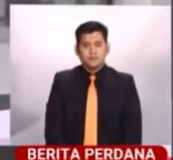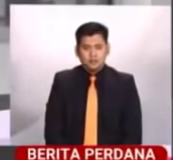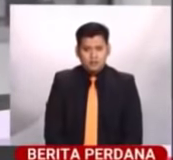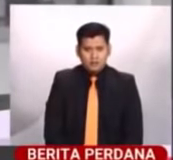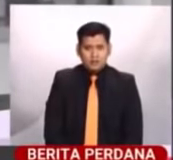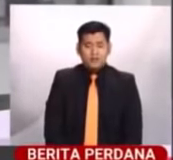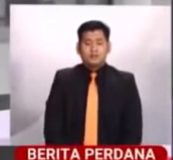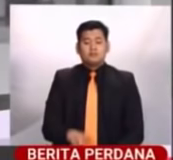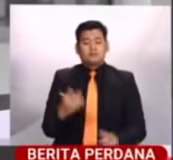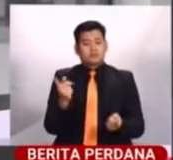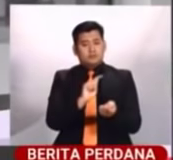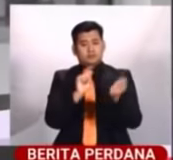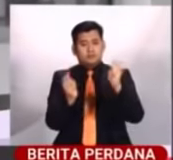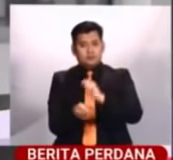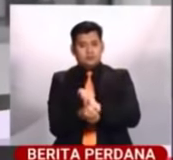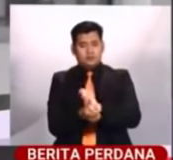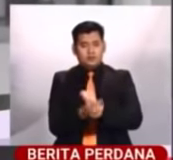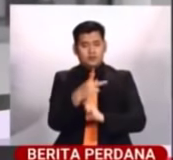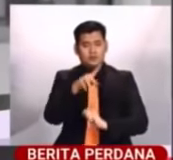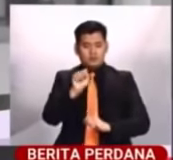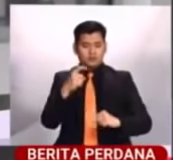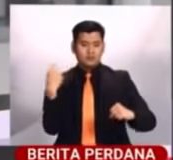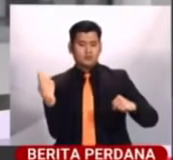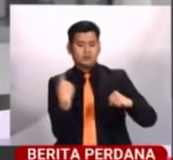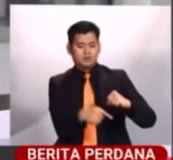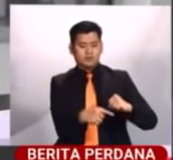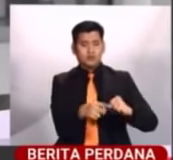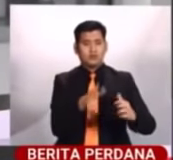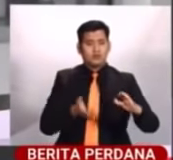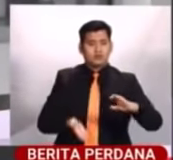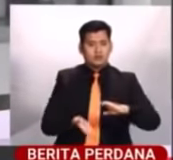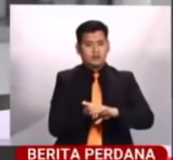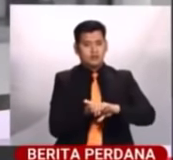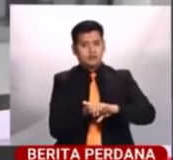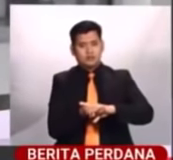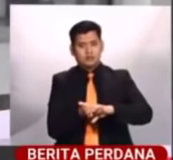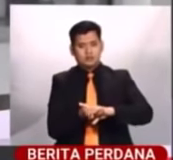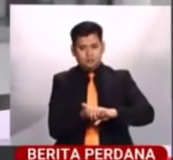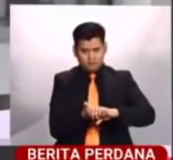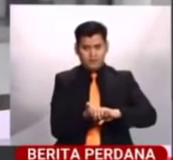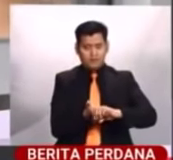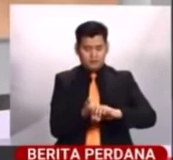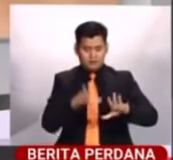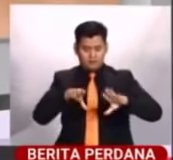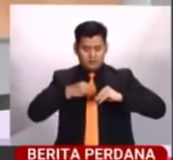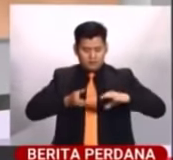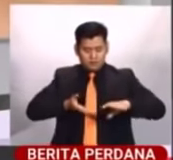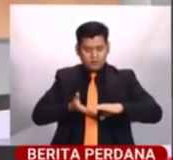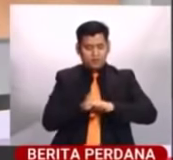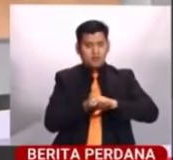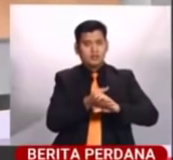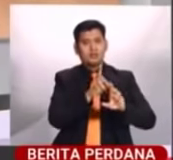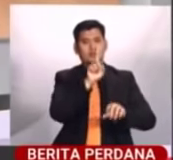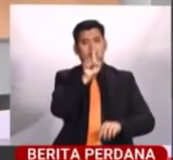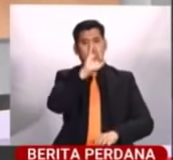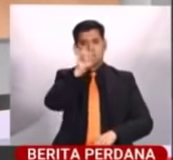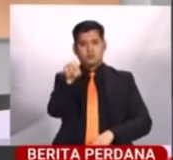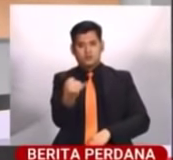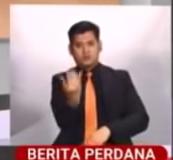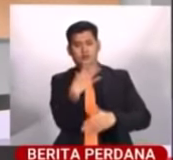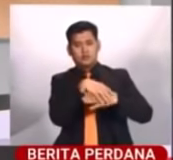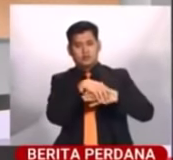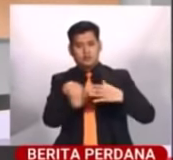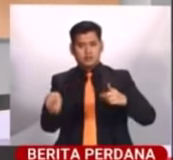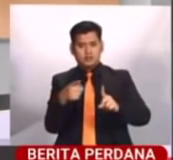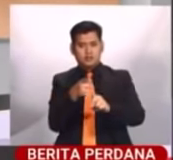Ia beralih kepada kes pertuduhan rasuah Datuk Seri Tengku Adnan Tengku Mansor yang didakwa menerima rasuah RM1 juta daripada